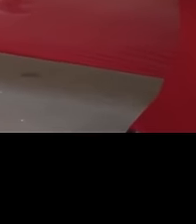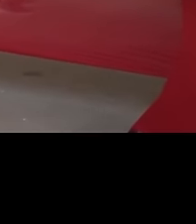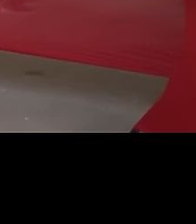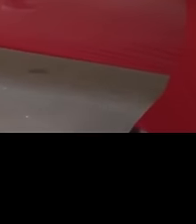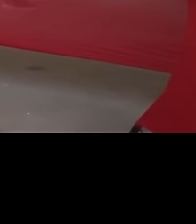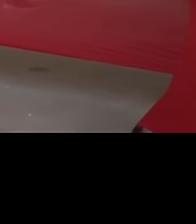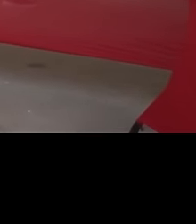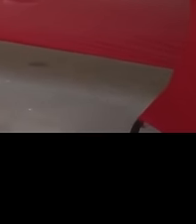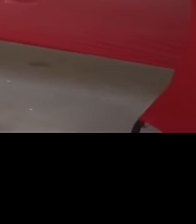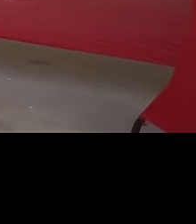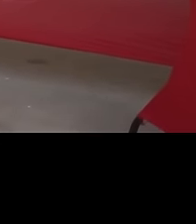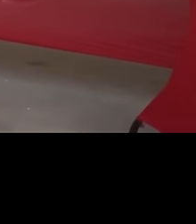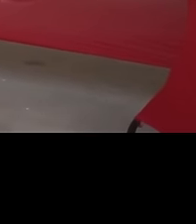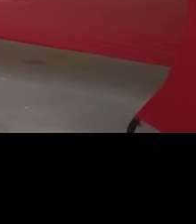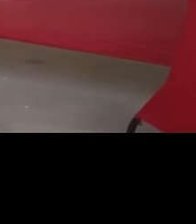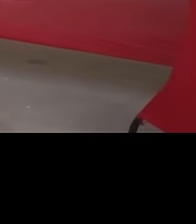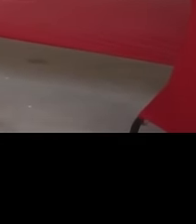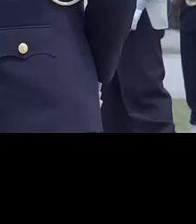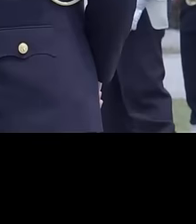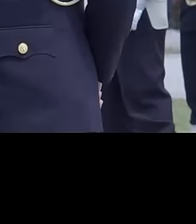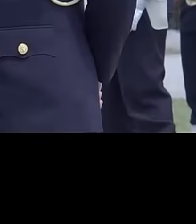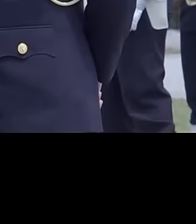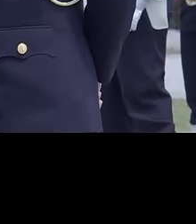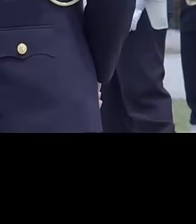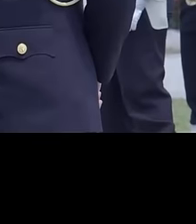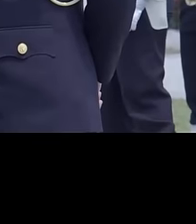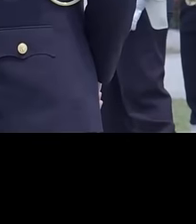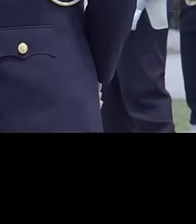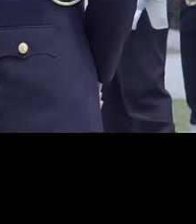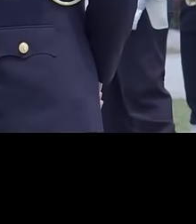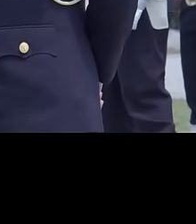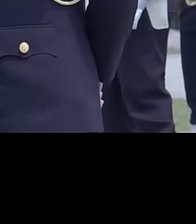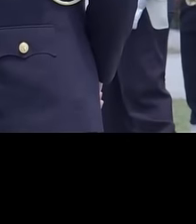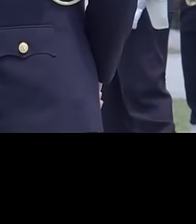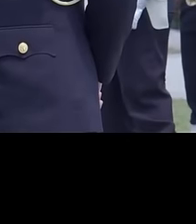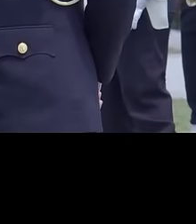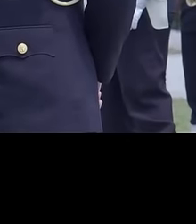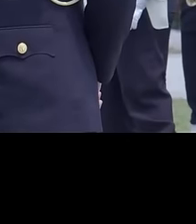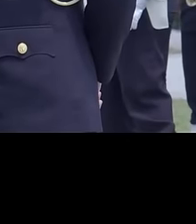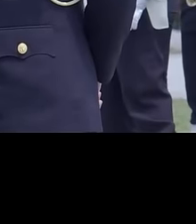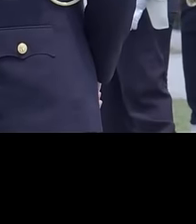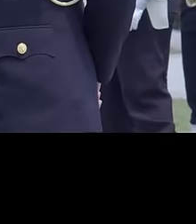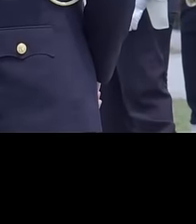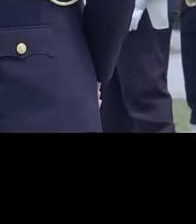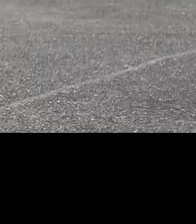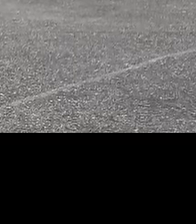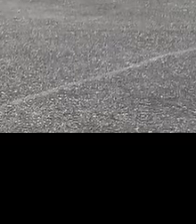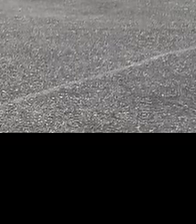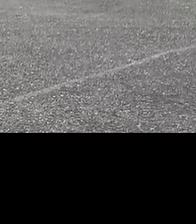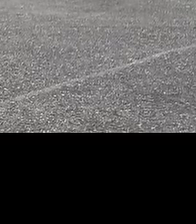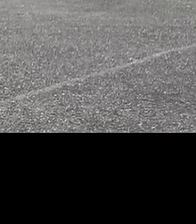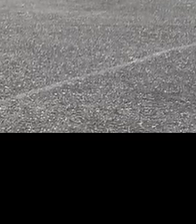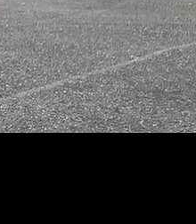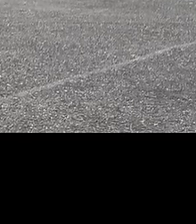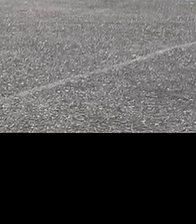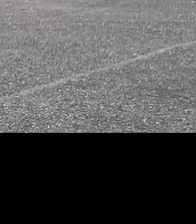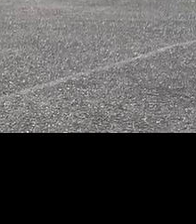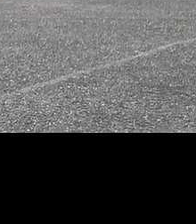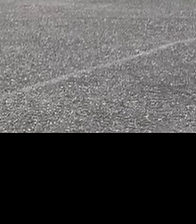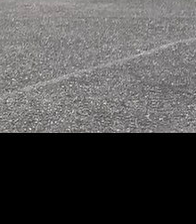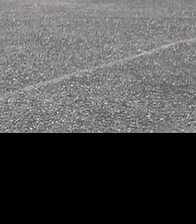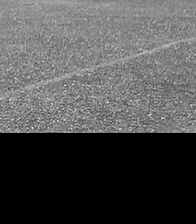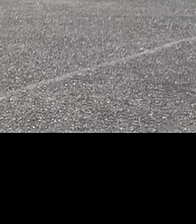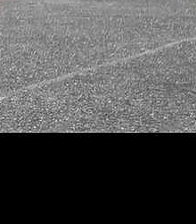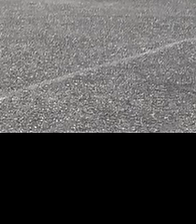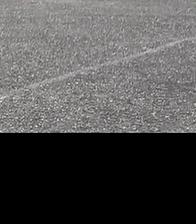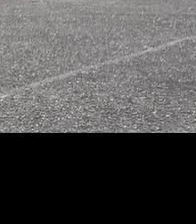rechtsstaat gewaarborgd. Door capaciteitsversterking van belangrijke instituten is er een stevige basis